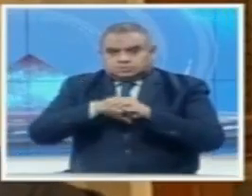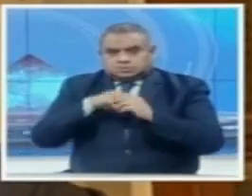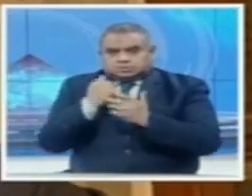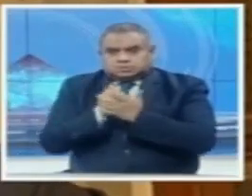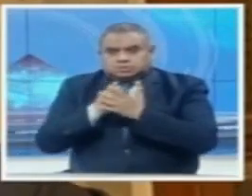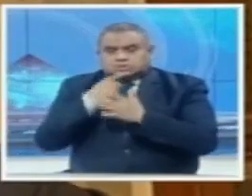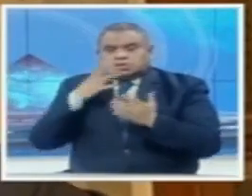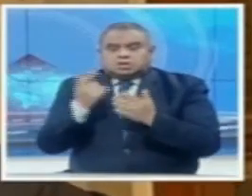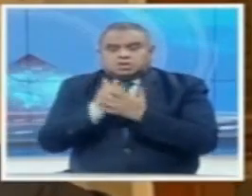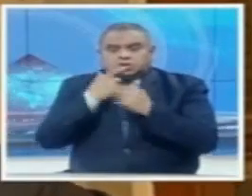المنطقه الشمسيه او منطقه الرياح